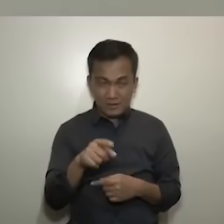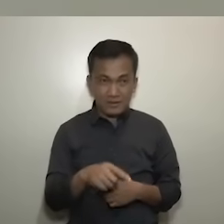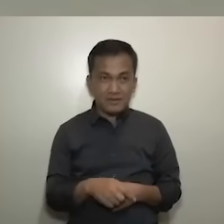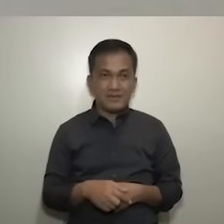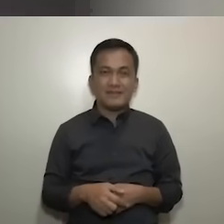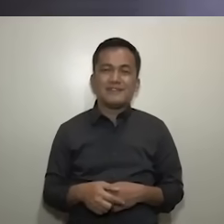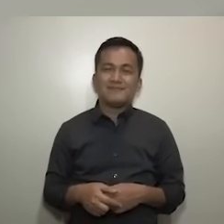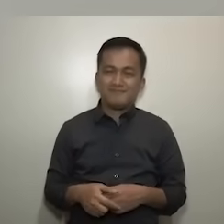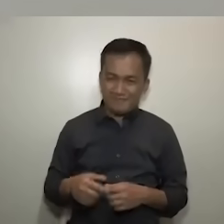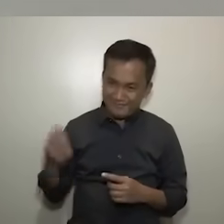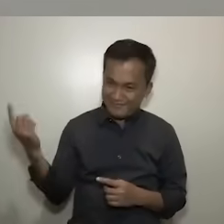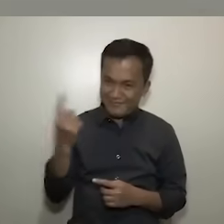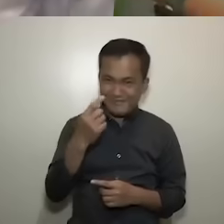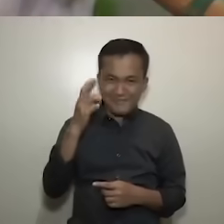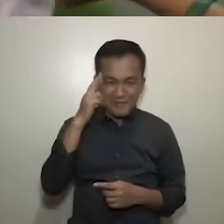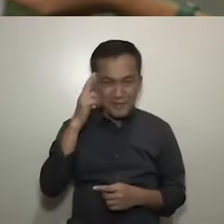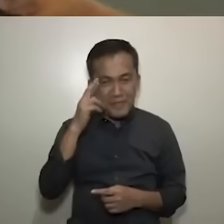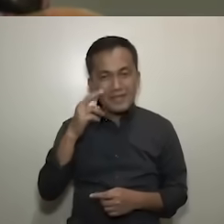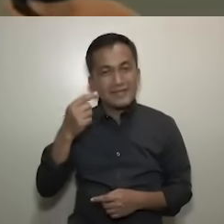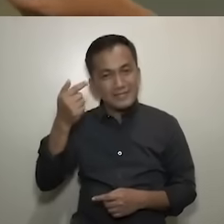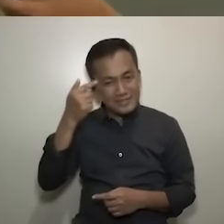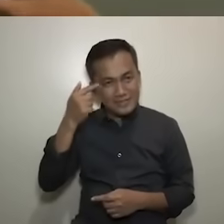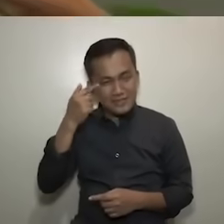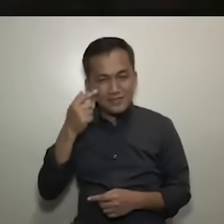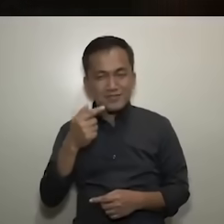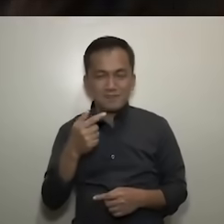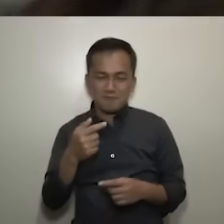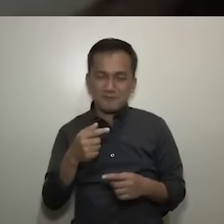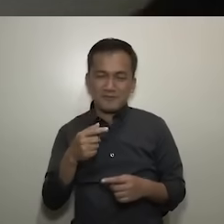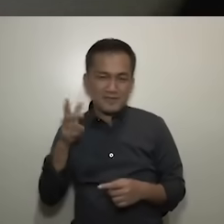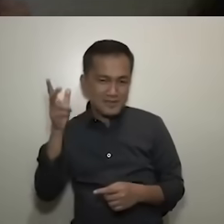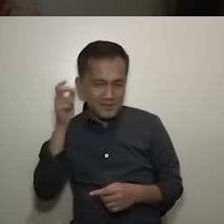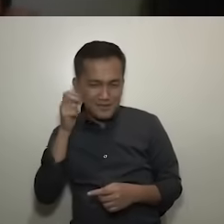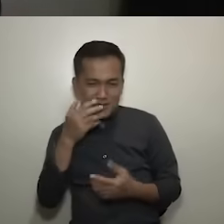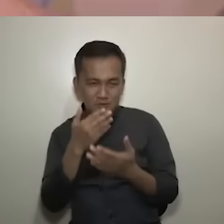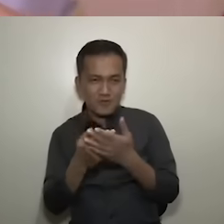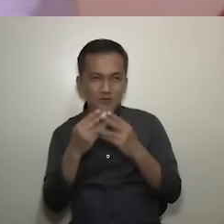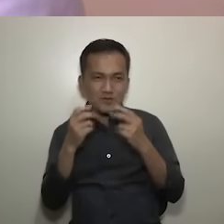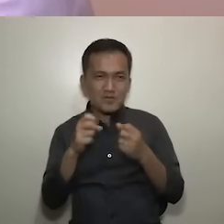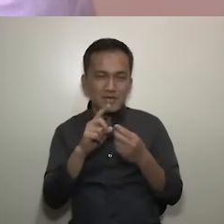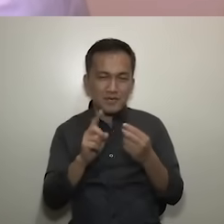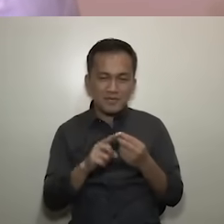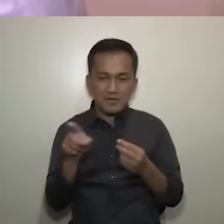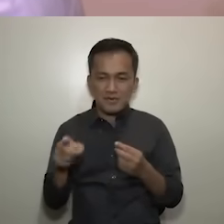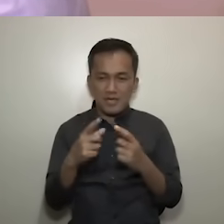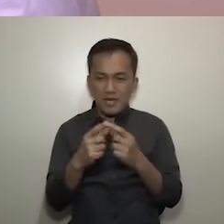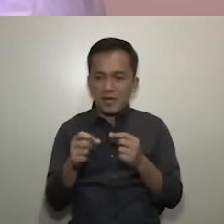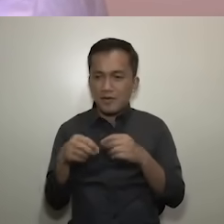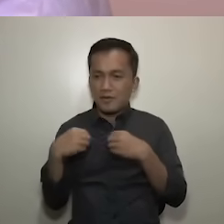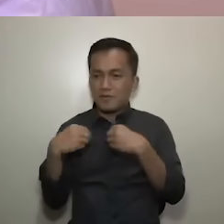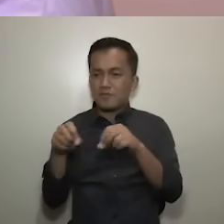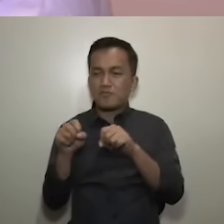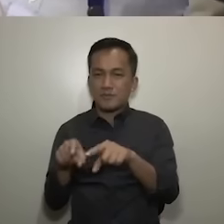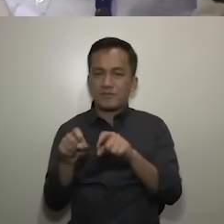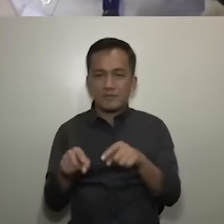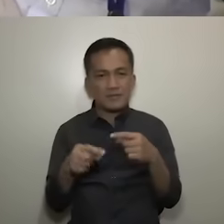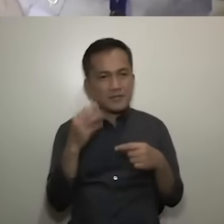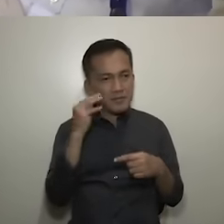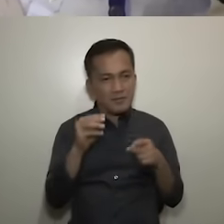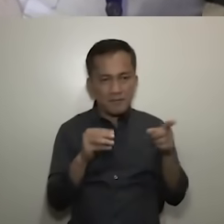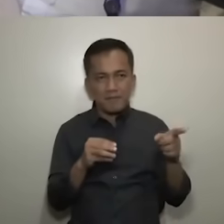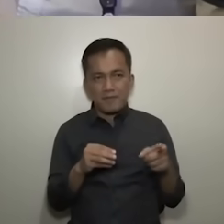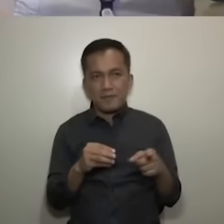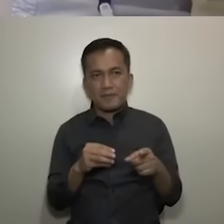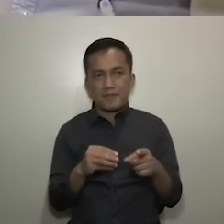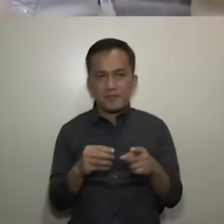Genesis, meron akong nabalitaan na not too good news. Yung tungkol sa hapon, ikaw raw ang nagbubugaw. Hindi, hindi. Technician